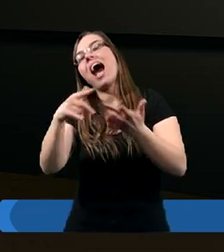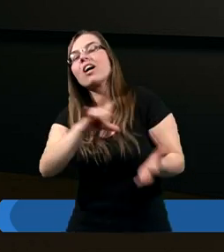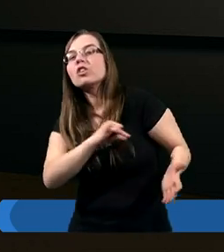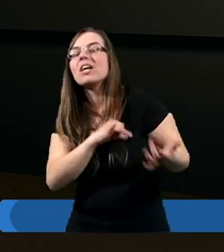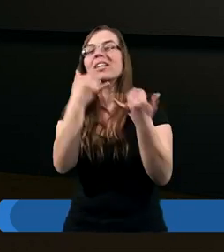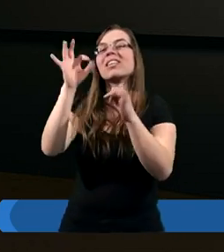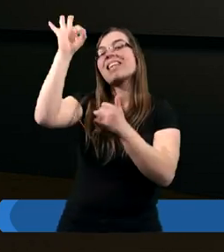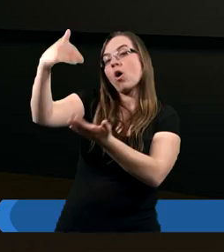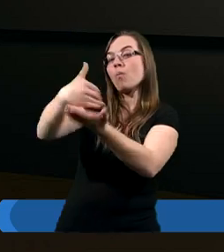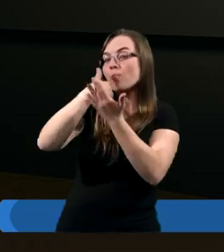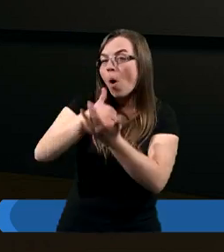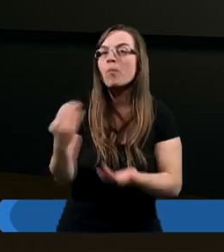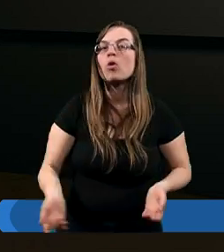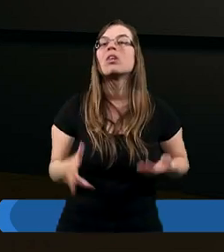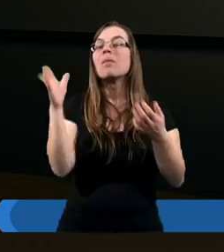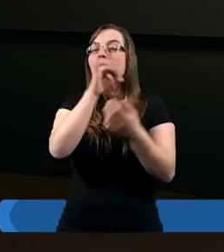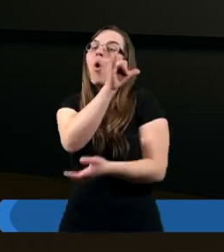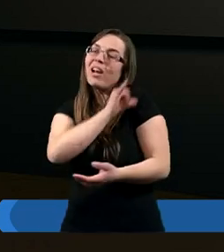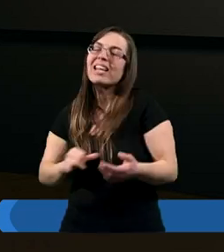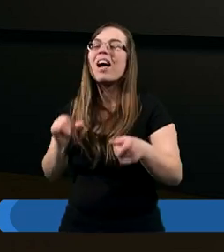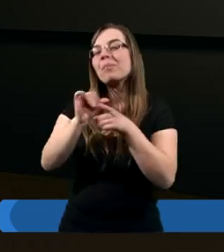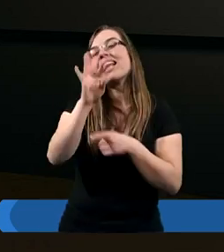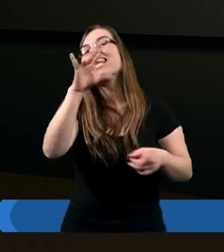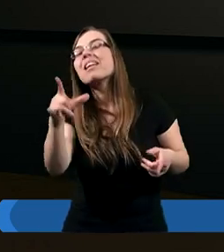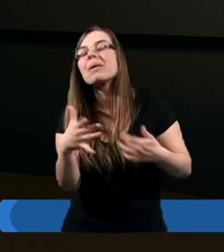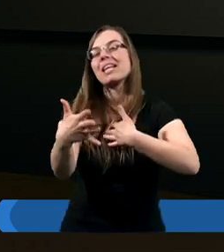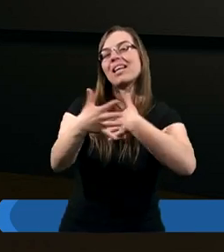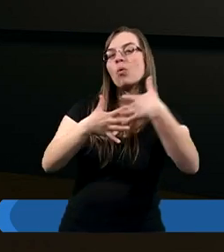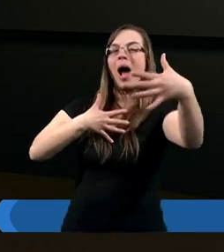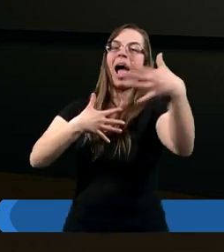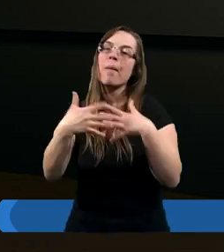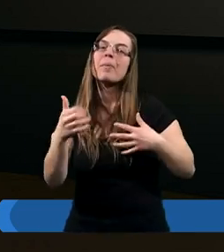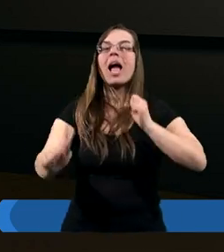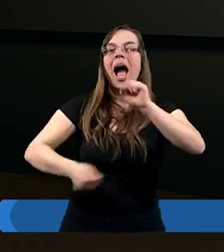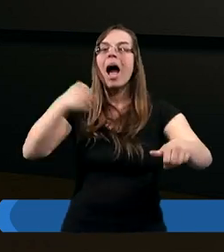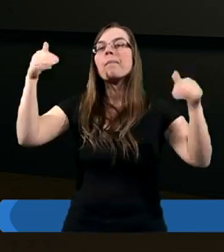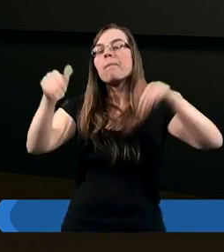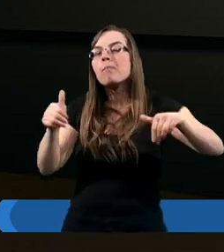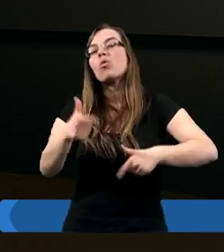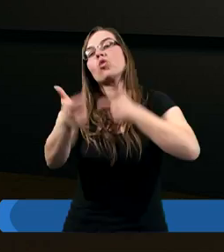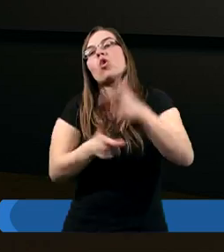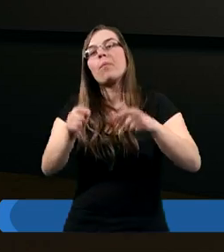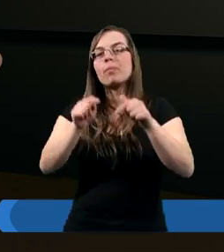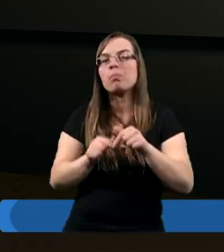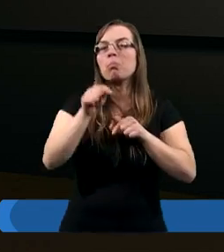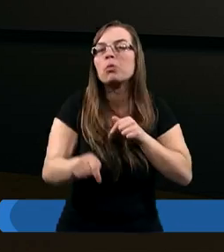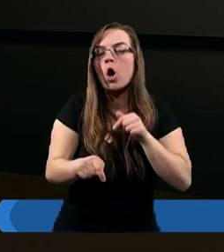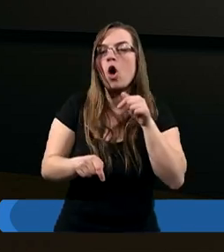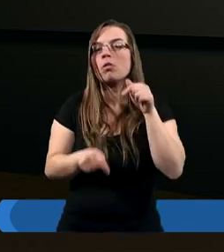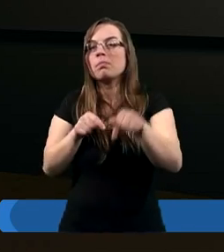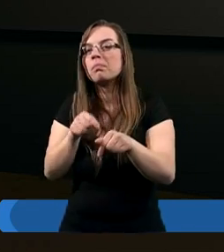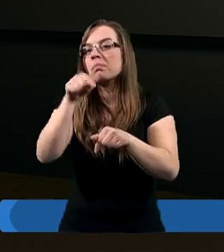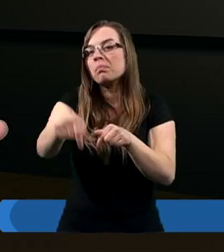grzech i Jego pomoc, bo sami jesteśmy zbyt słabi, aby móc zrobić krok, dwa czy